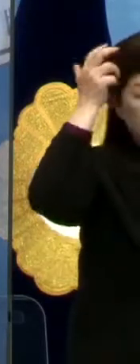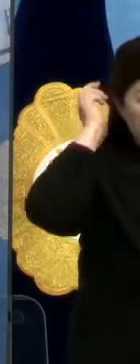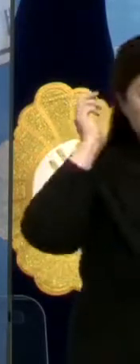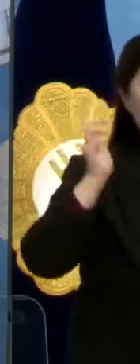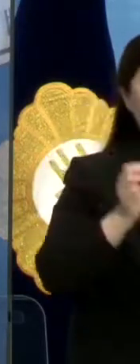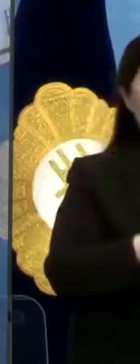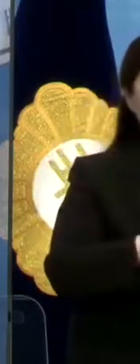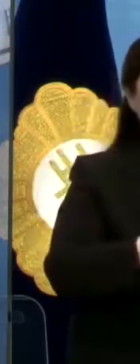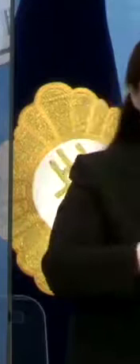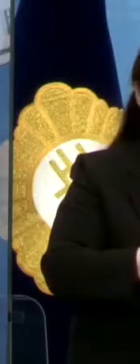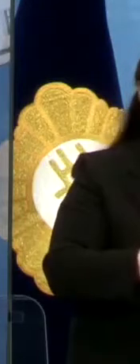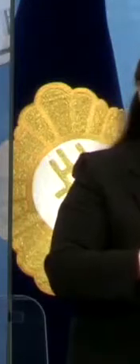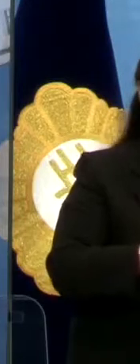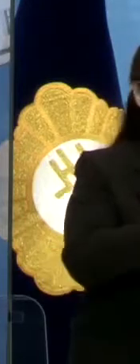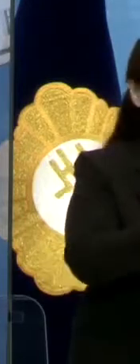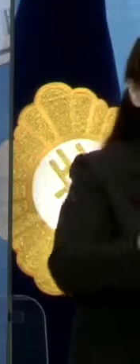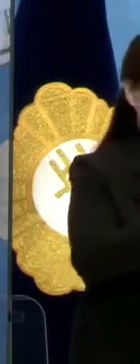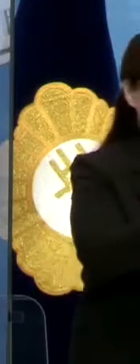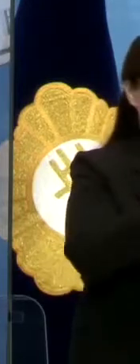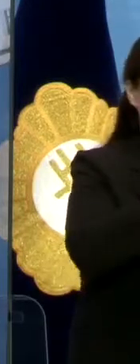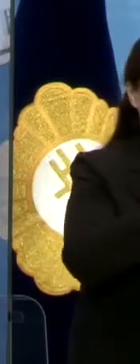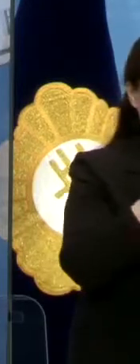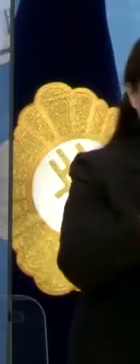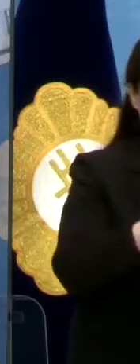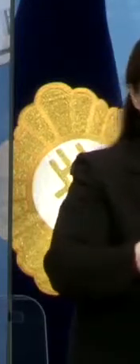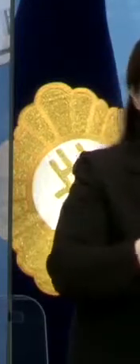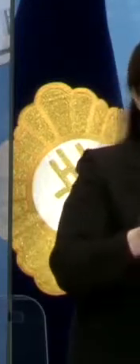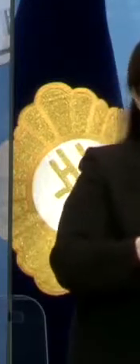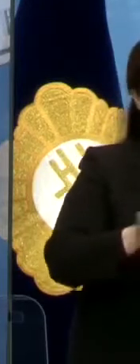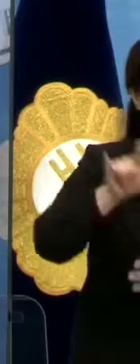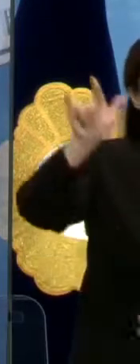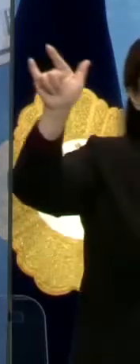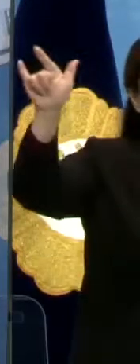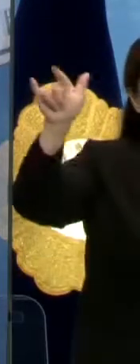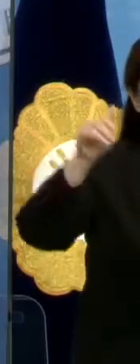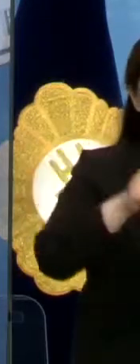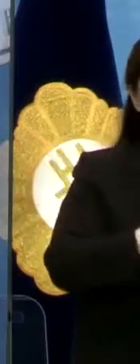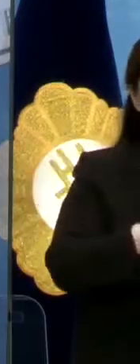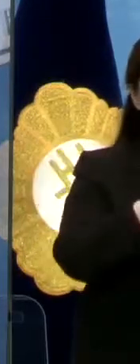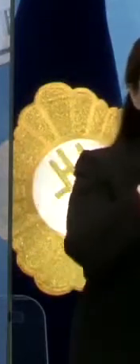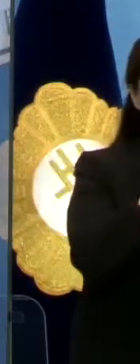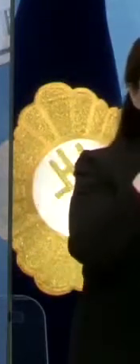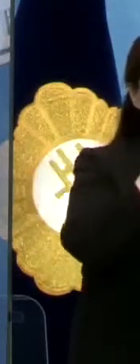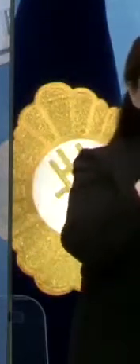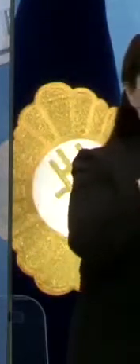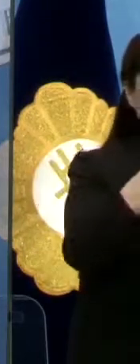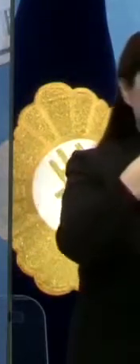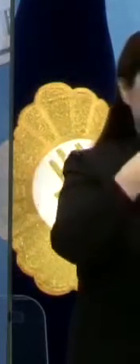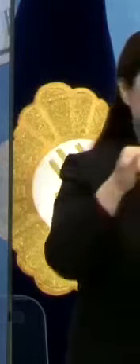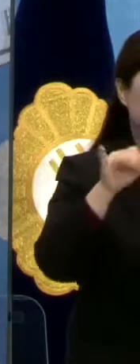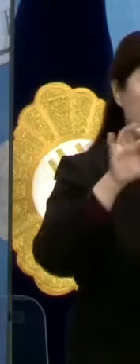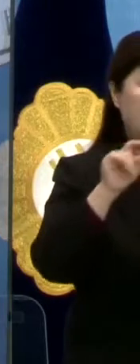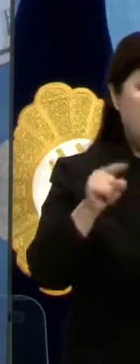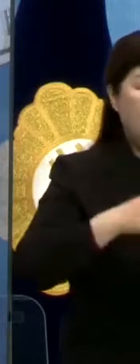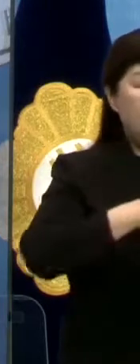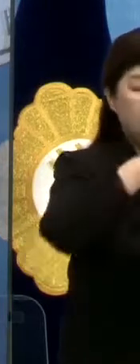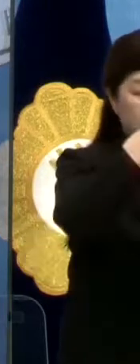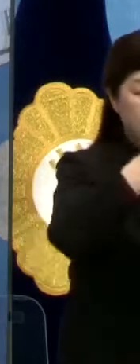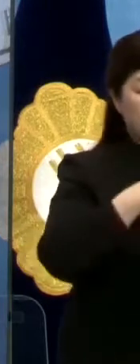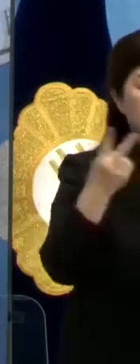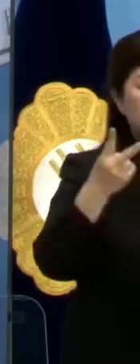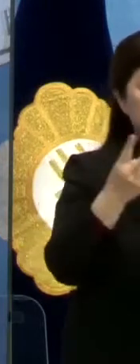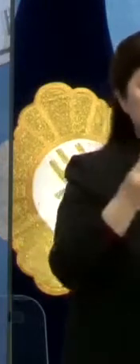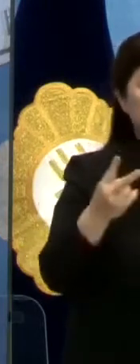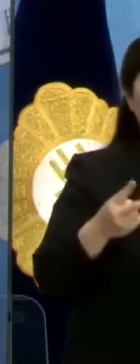부담이 되는 것을 피하기 위해서 고국으로 돌아갔던 오스트리아 간호사를 대한민국 사람들이 기억하고